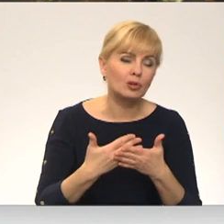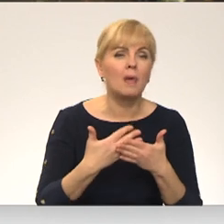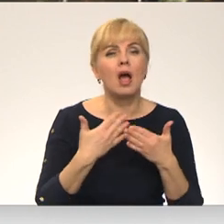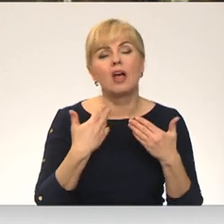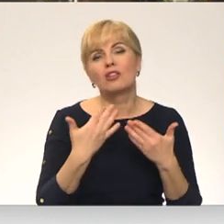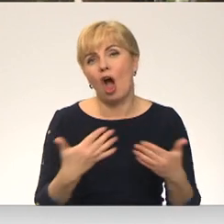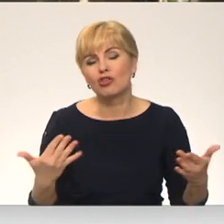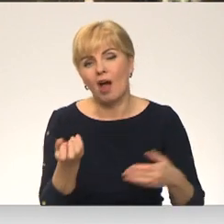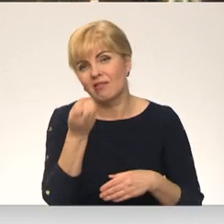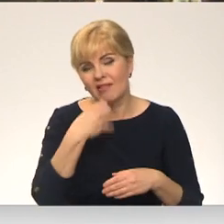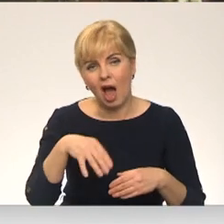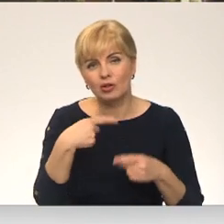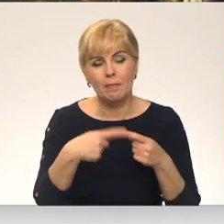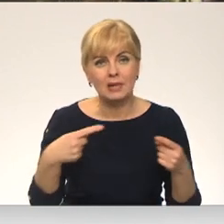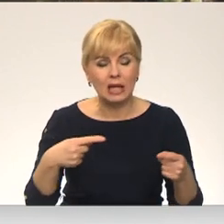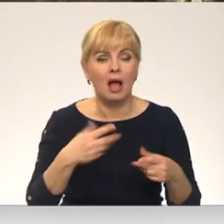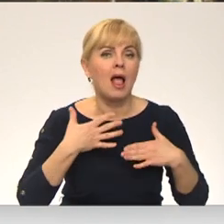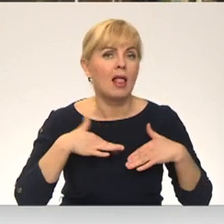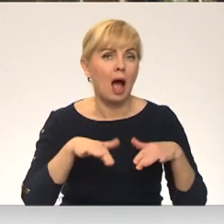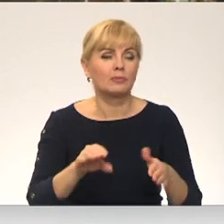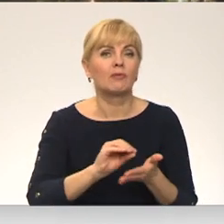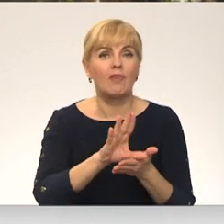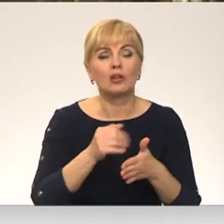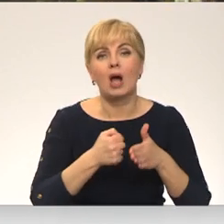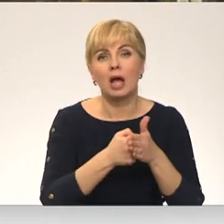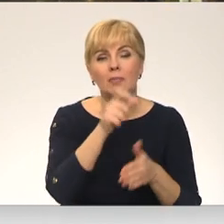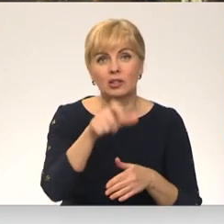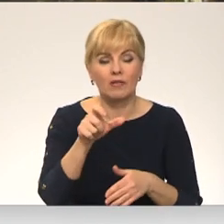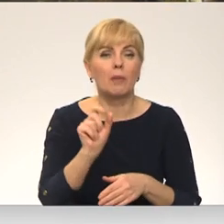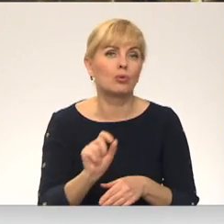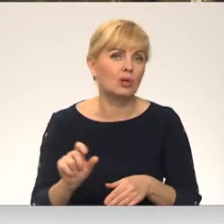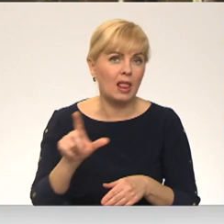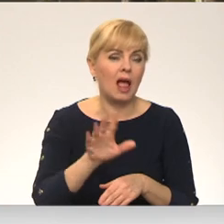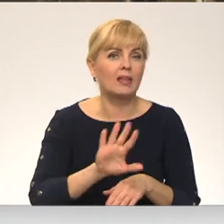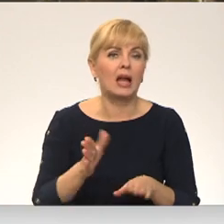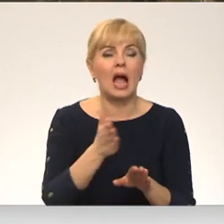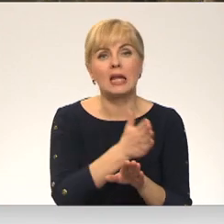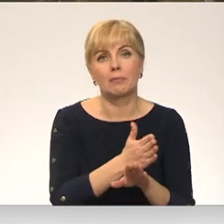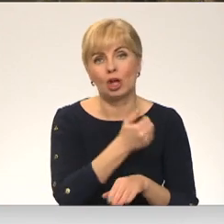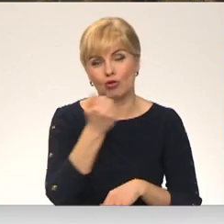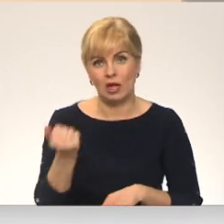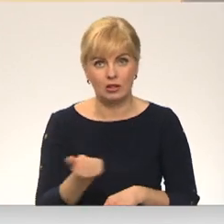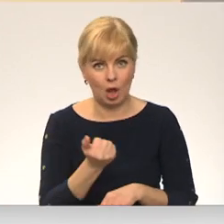piederumus. Un labdarības fondā saka, šogad atbalstīto cilvēku skaits būs daudz lielāks nekā iepriekšējos gados.